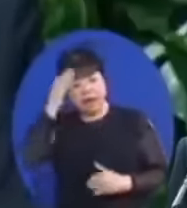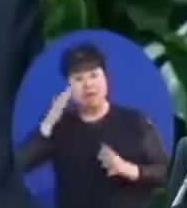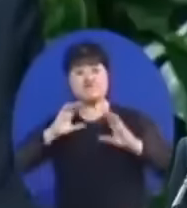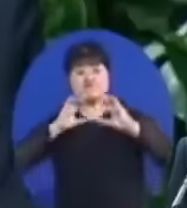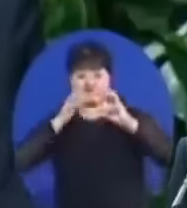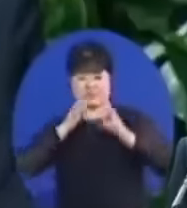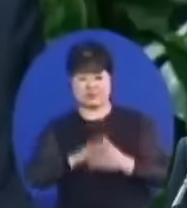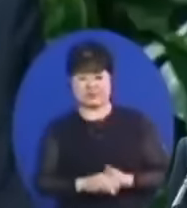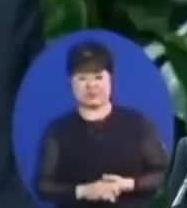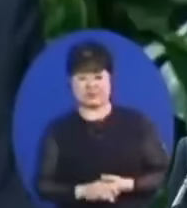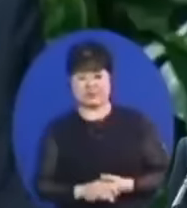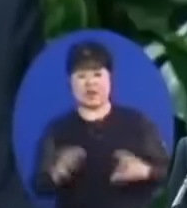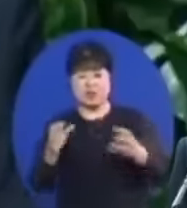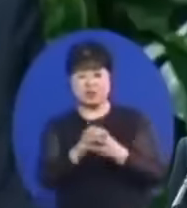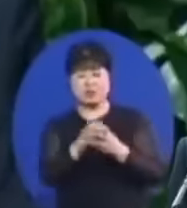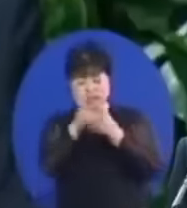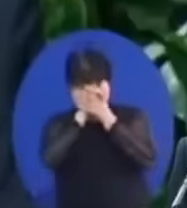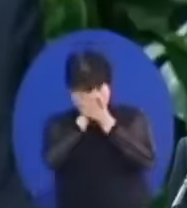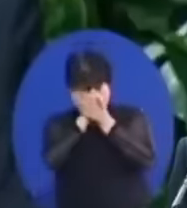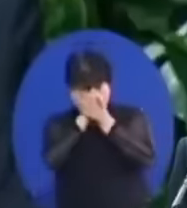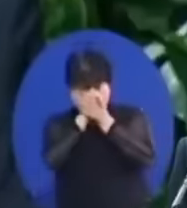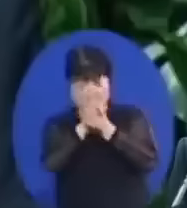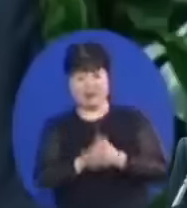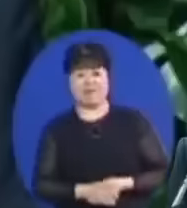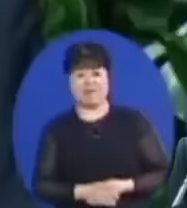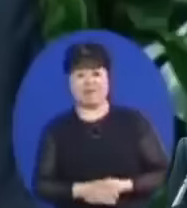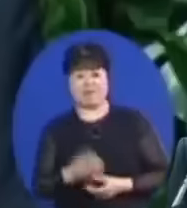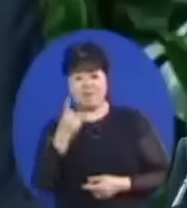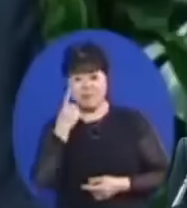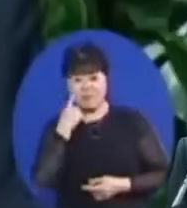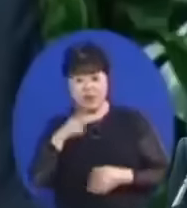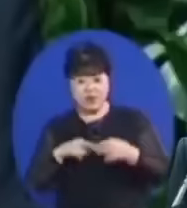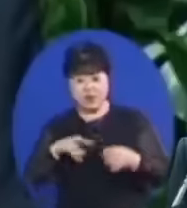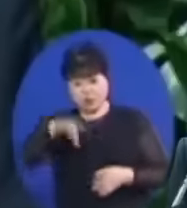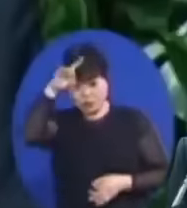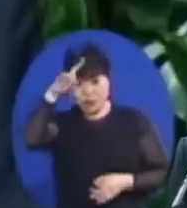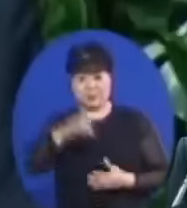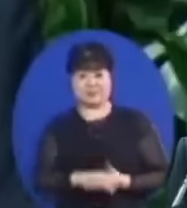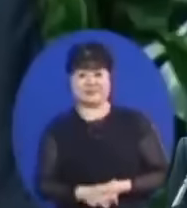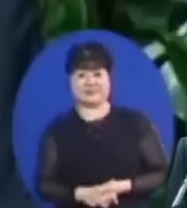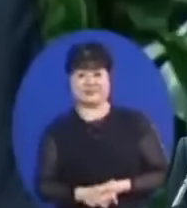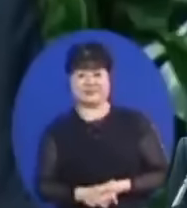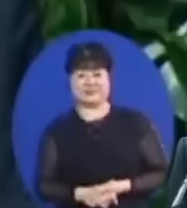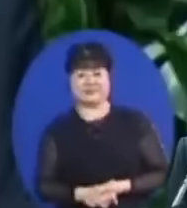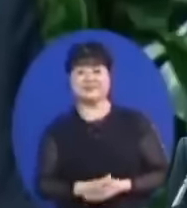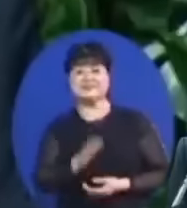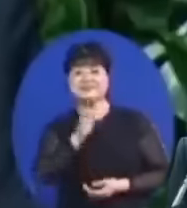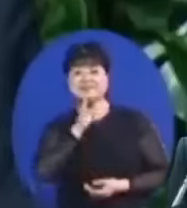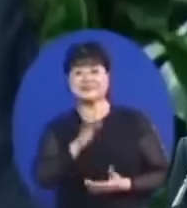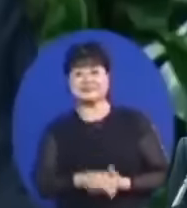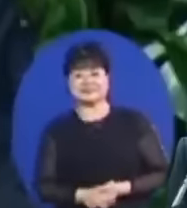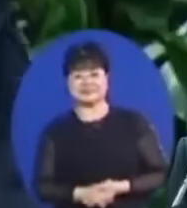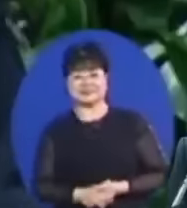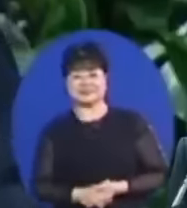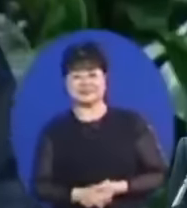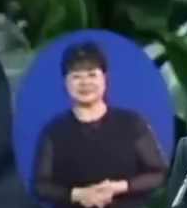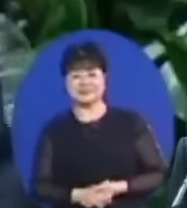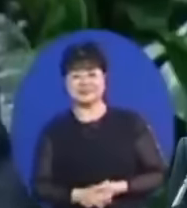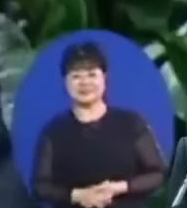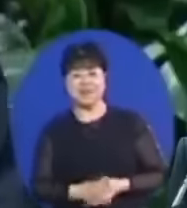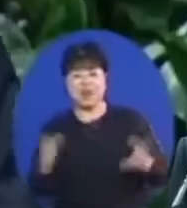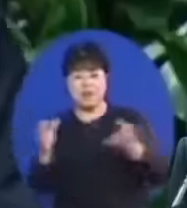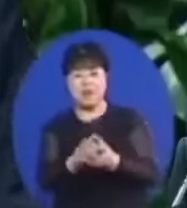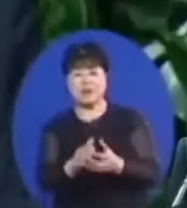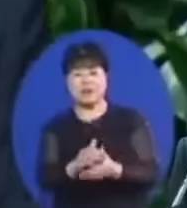한국에서 통성 기도를 하기 시작한 것이 아마 우리 교회에서부터 먼저 시작한 것 같습니다. 그러므로 우리가 모일